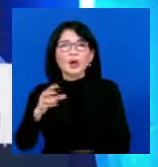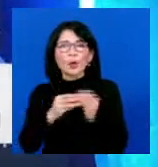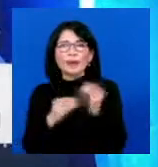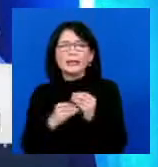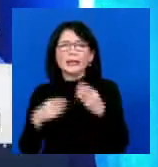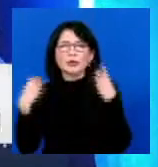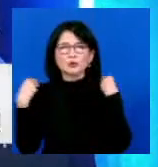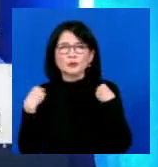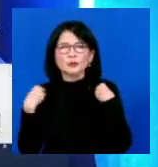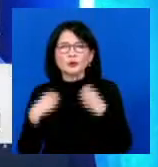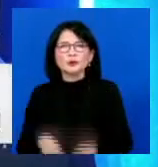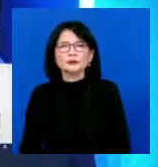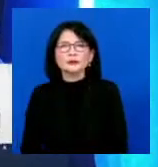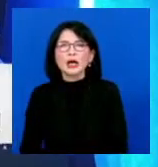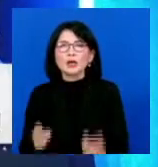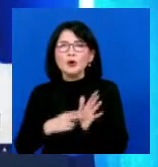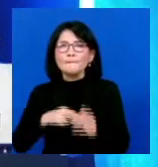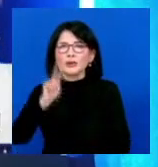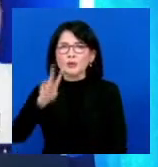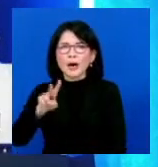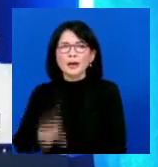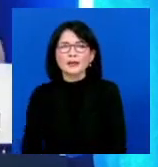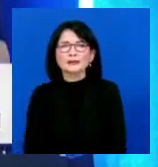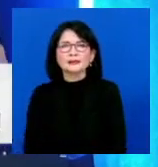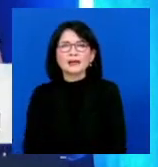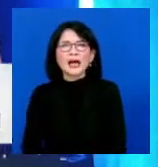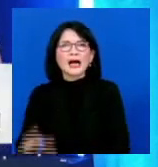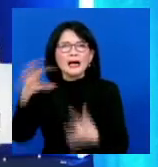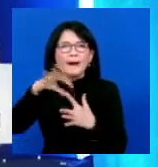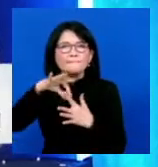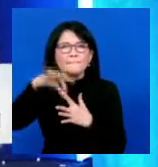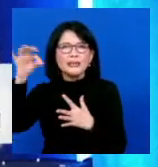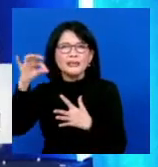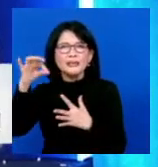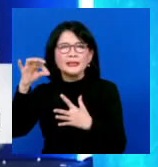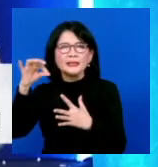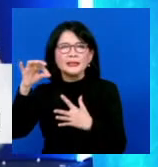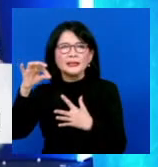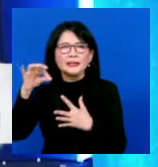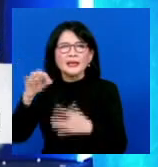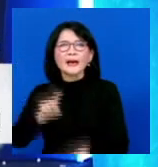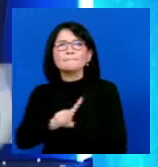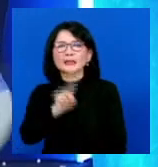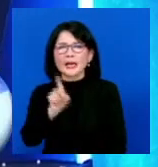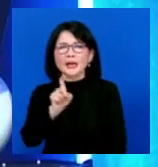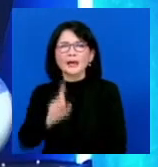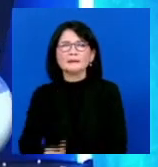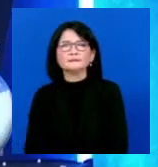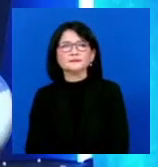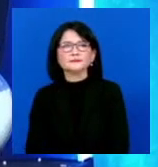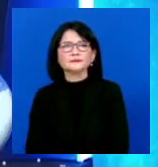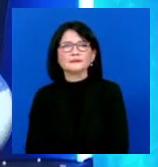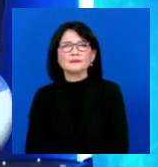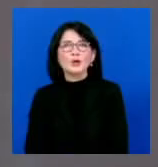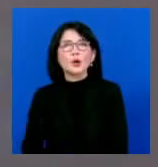gubernur nomor urut du saya akan memilih secara acak bola subtema pertanyaan baik huruf